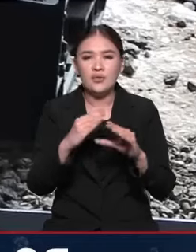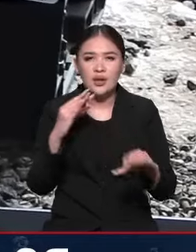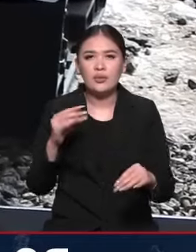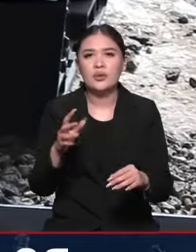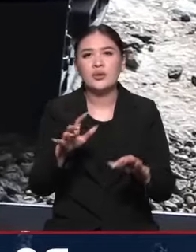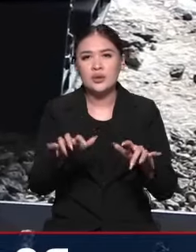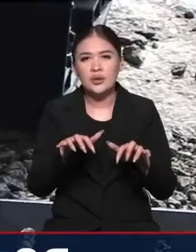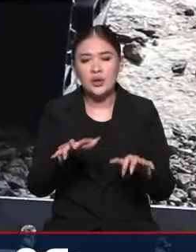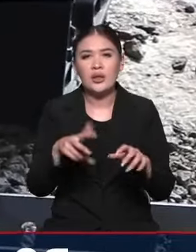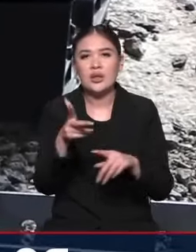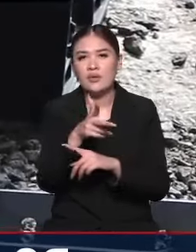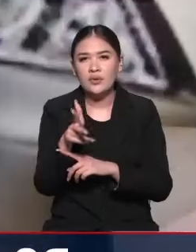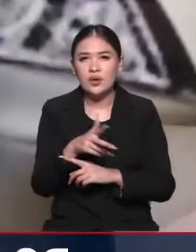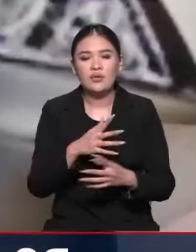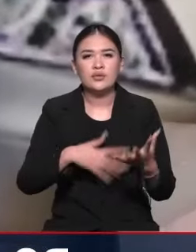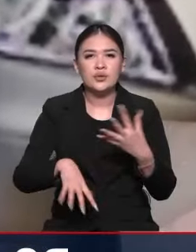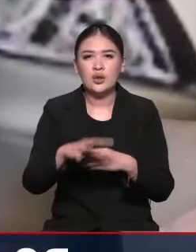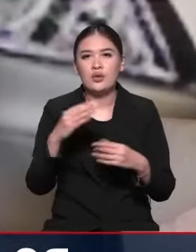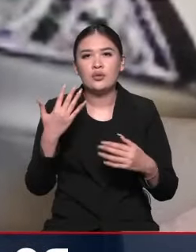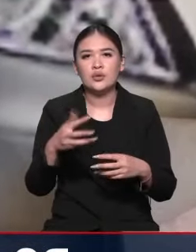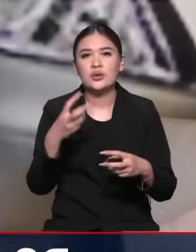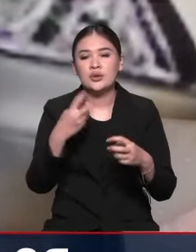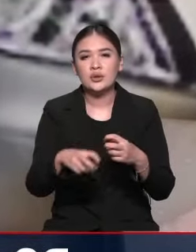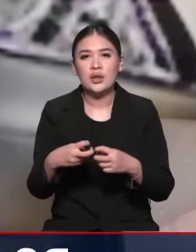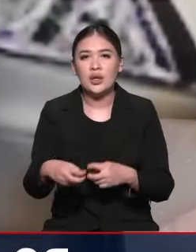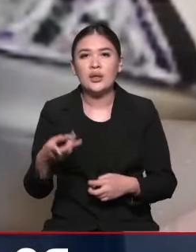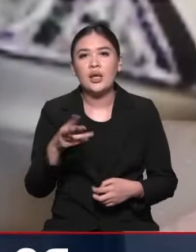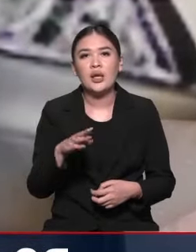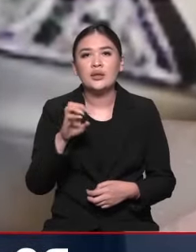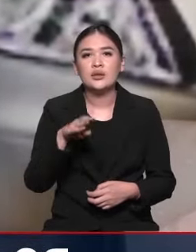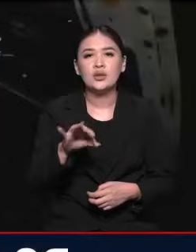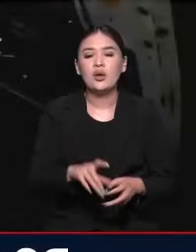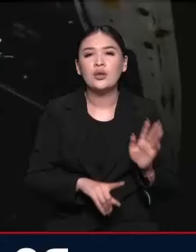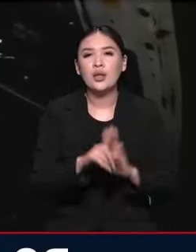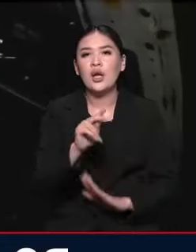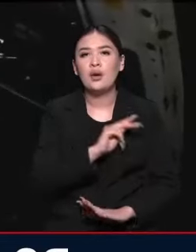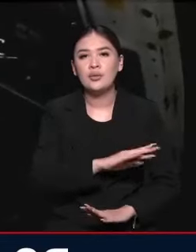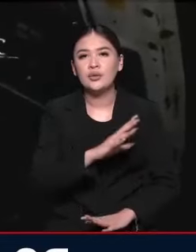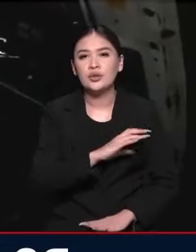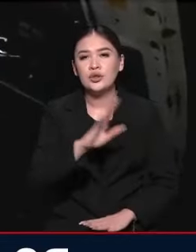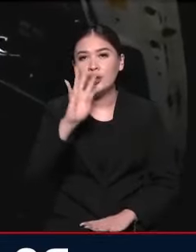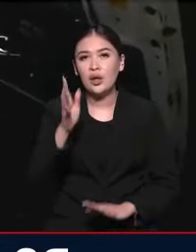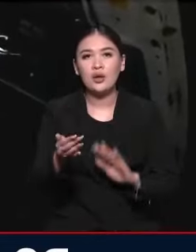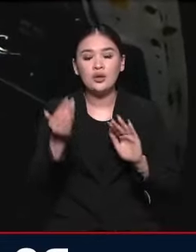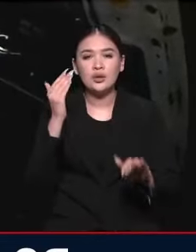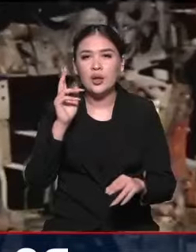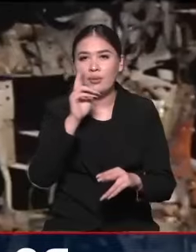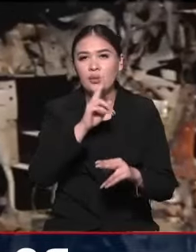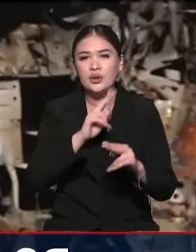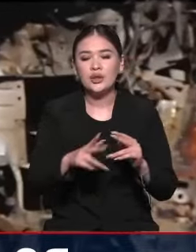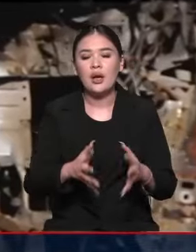система видеонаблюдения пришли в негодность. Для СТО, которая начала работать только 4 года назад, потери